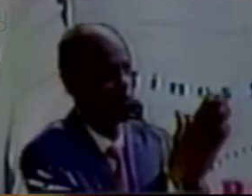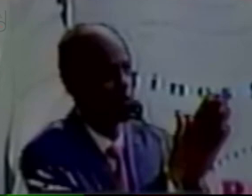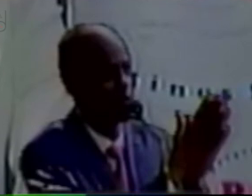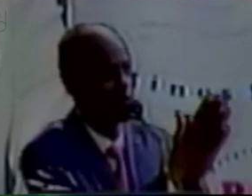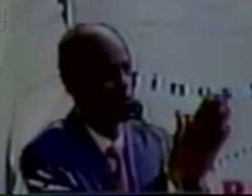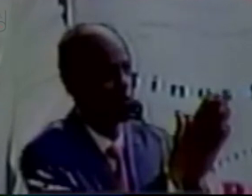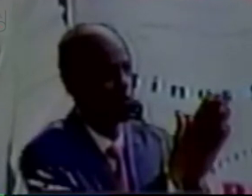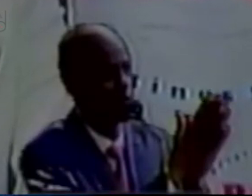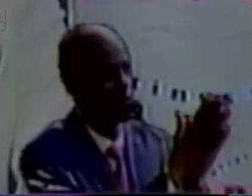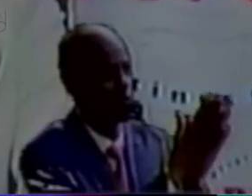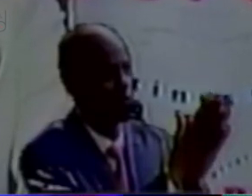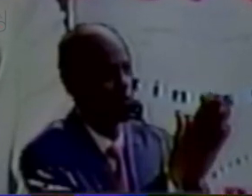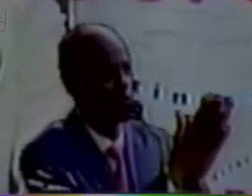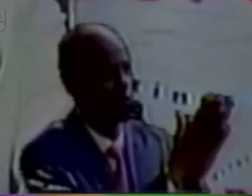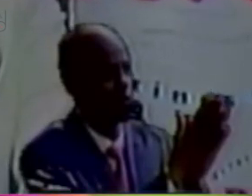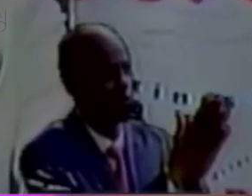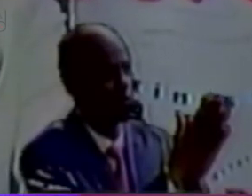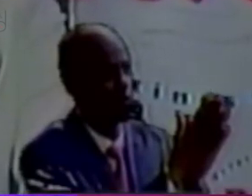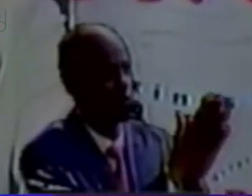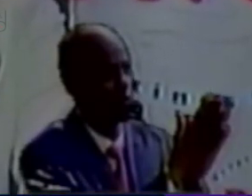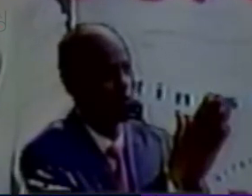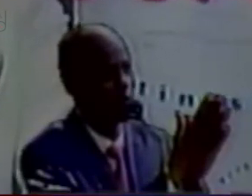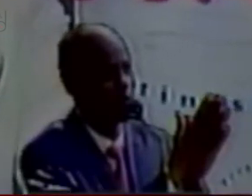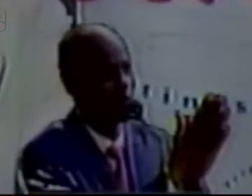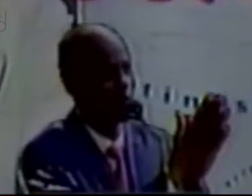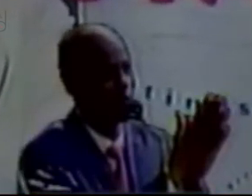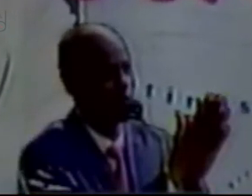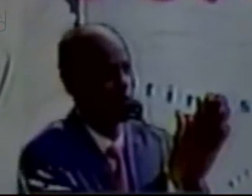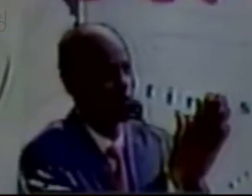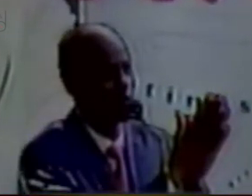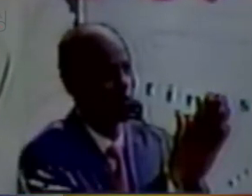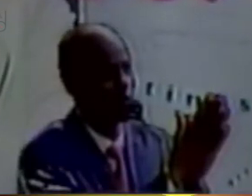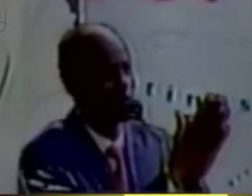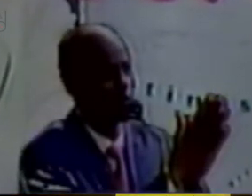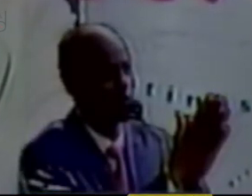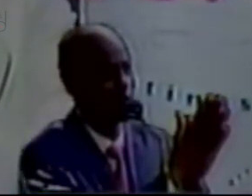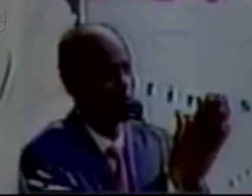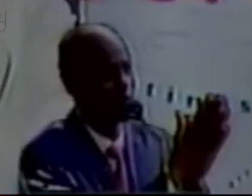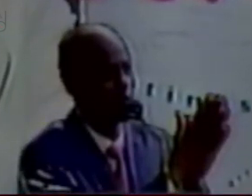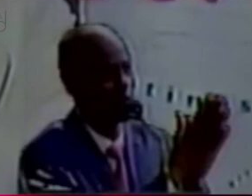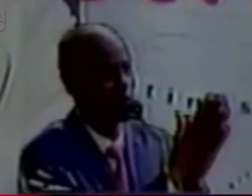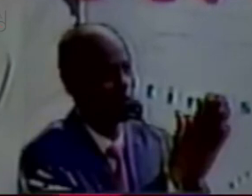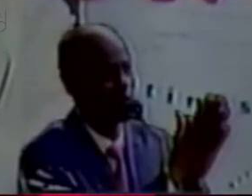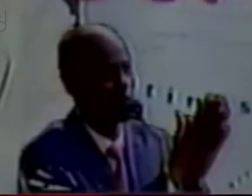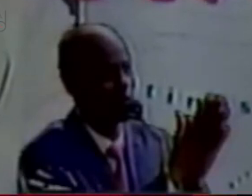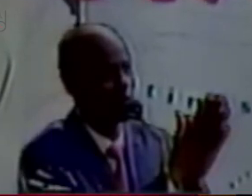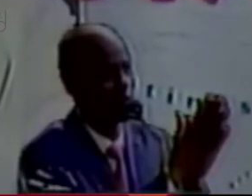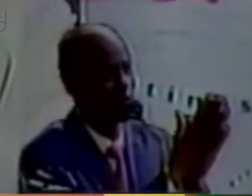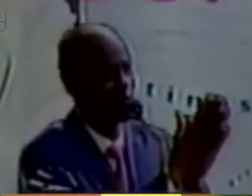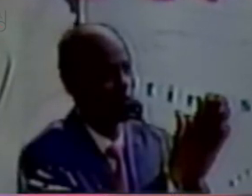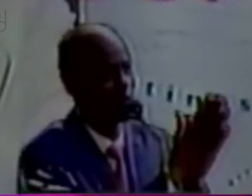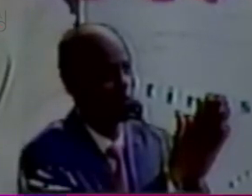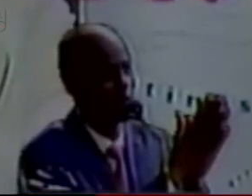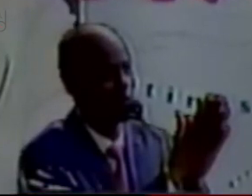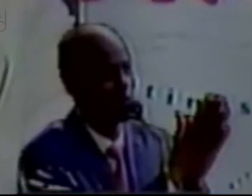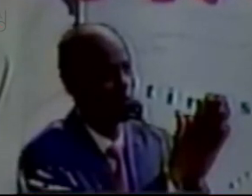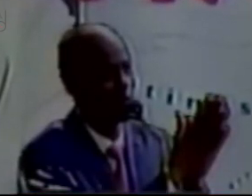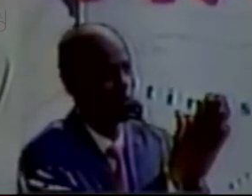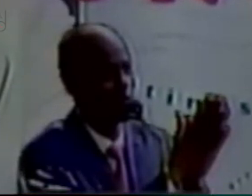Ça. Comme nous connaissons déjà, mission PNCS, c'est bâtir le monde manger dans